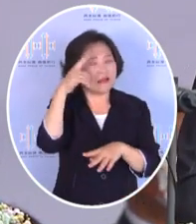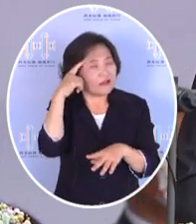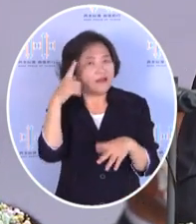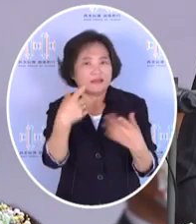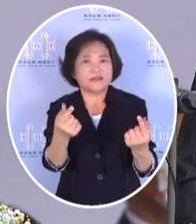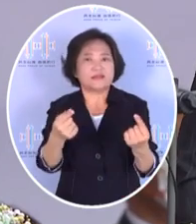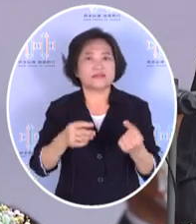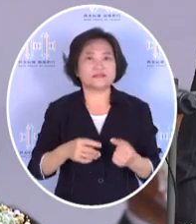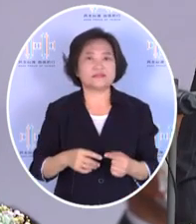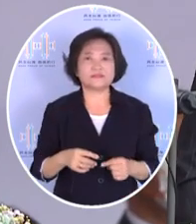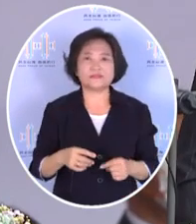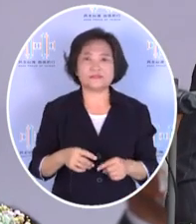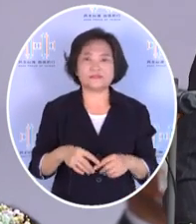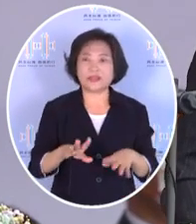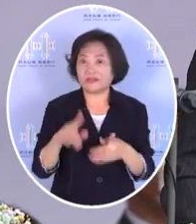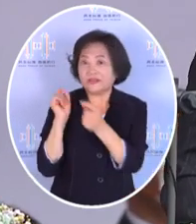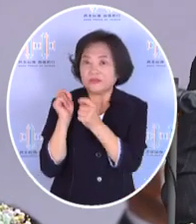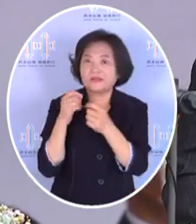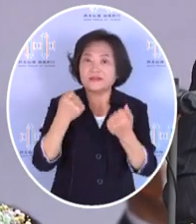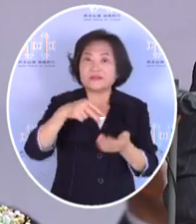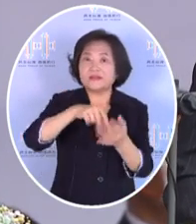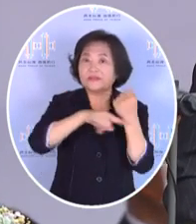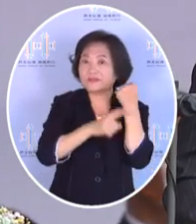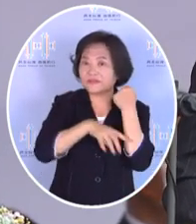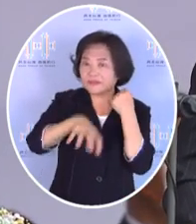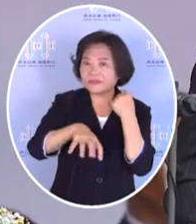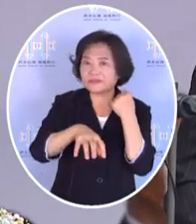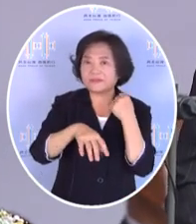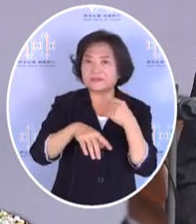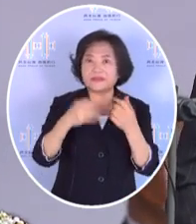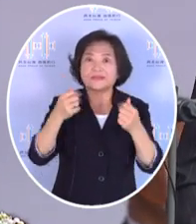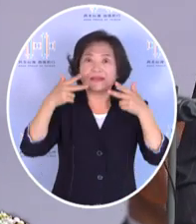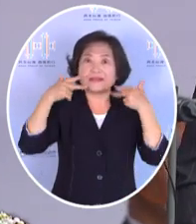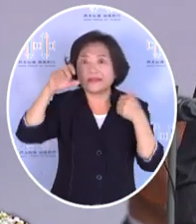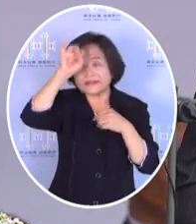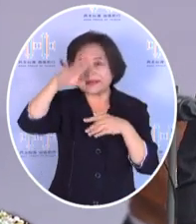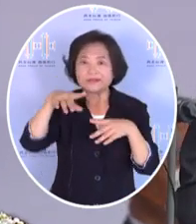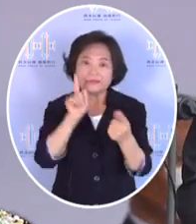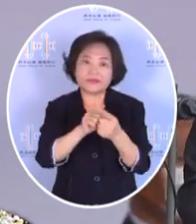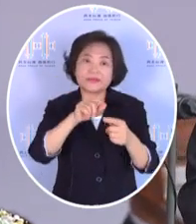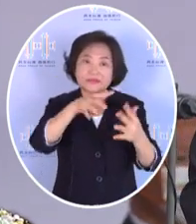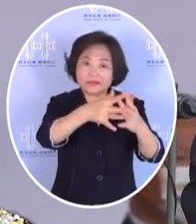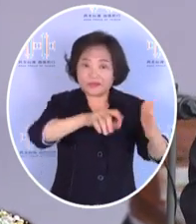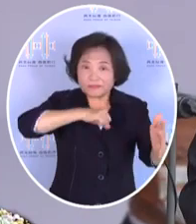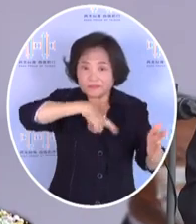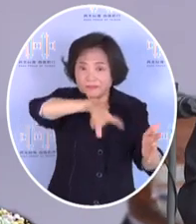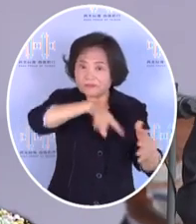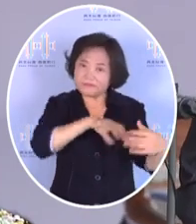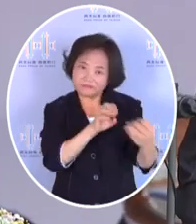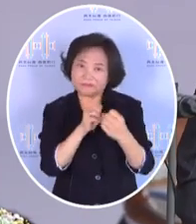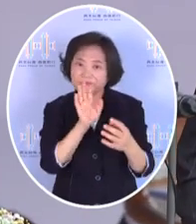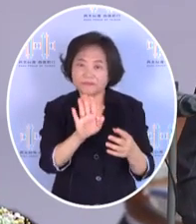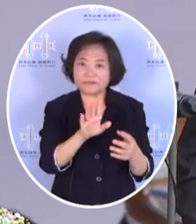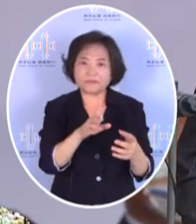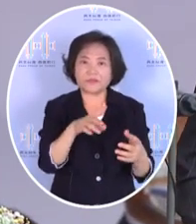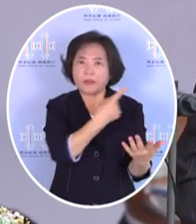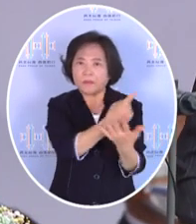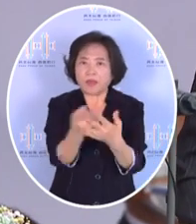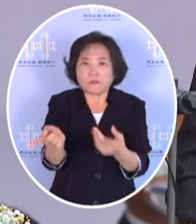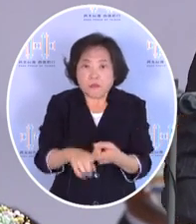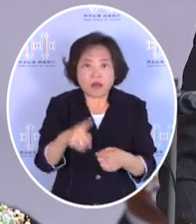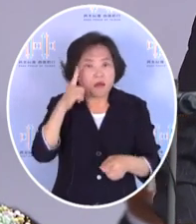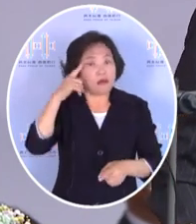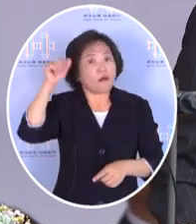此。像是最近在立法院，在野党提出促进台美关系的议案，获得朝